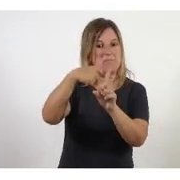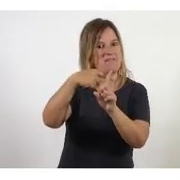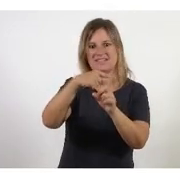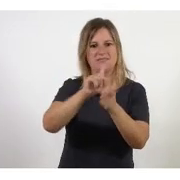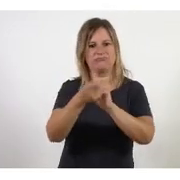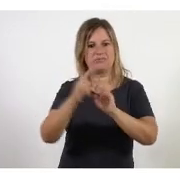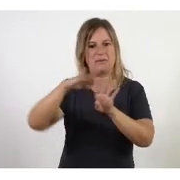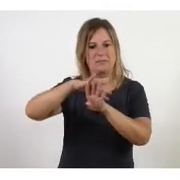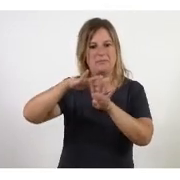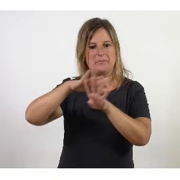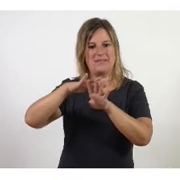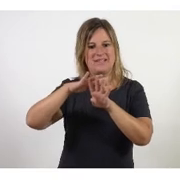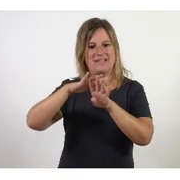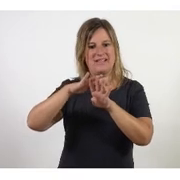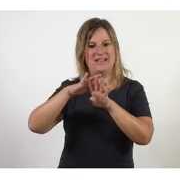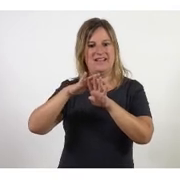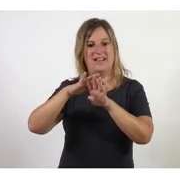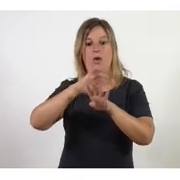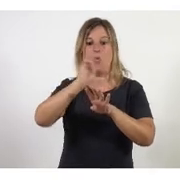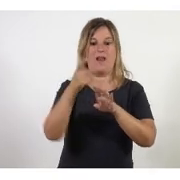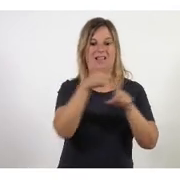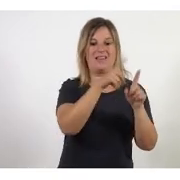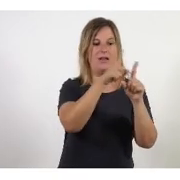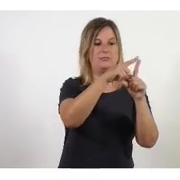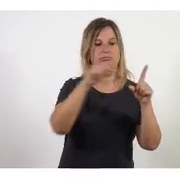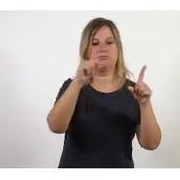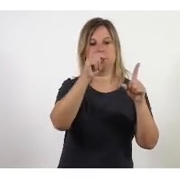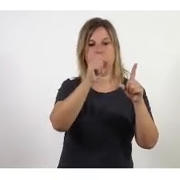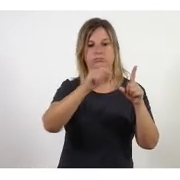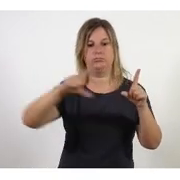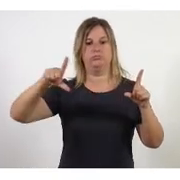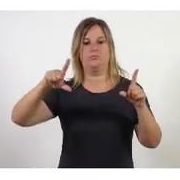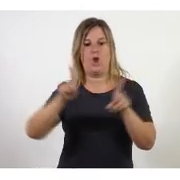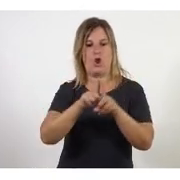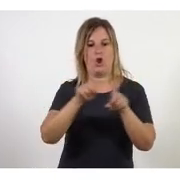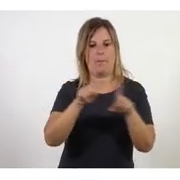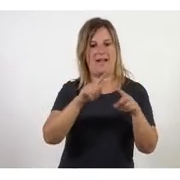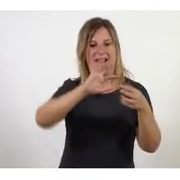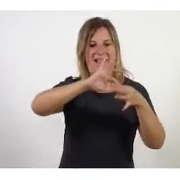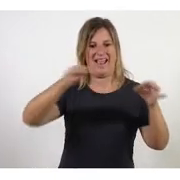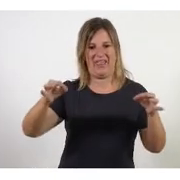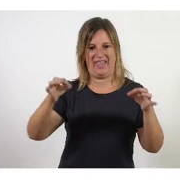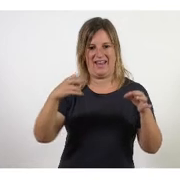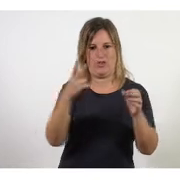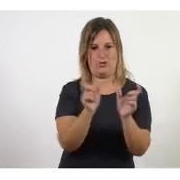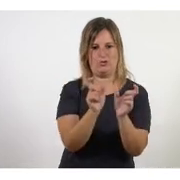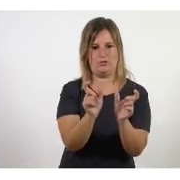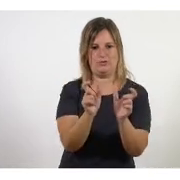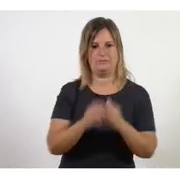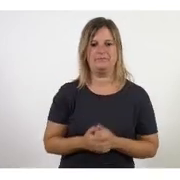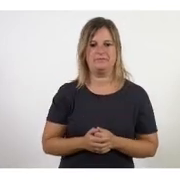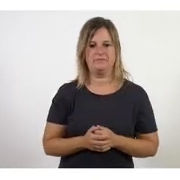tenim la fosa, veieu, que s'encadenen una i l'altra. A principi i a final del clip, quan fem